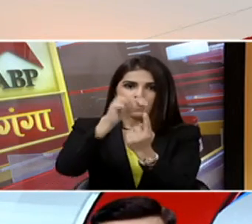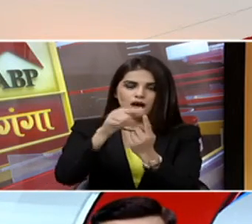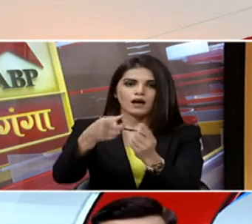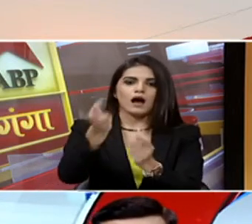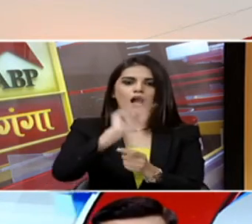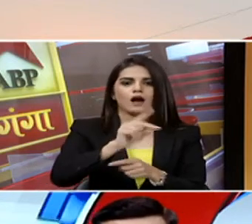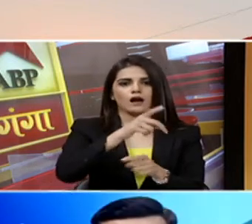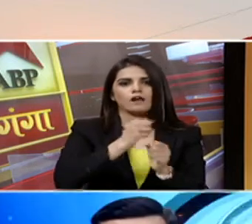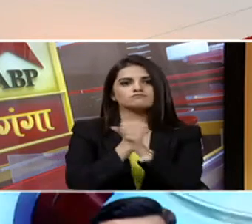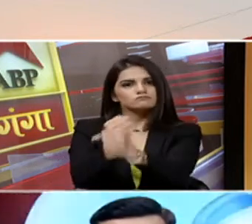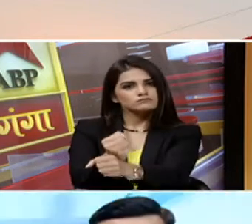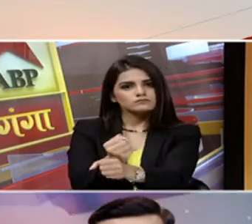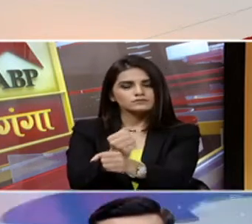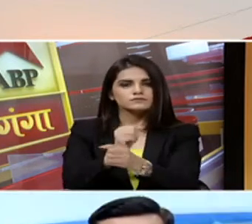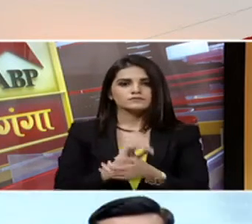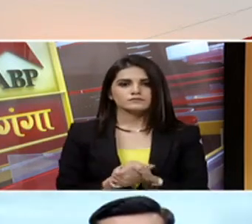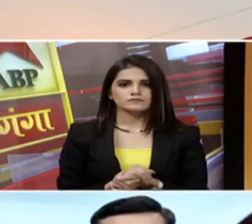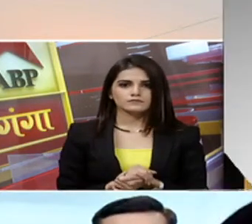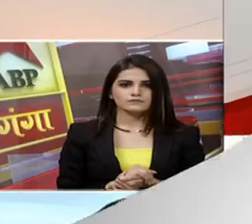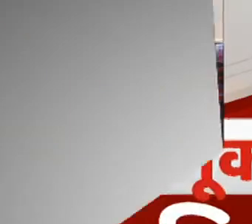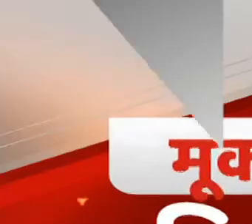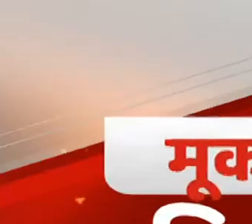जेल भेजा था ना